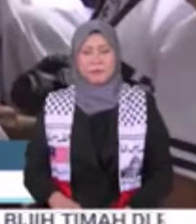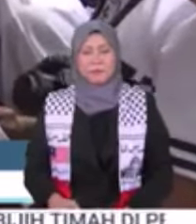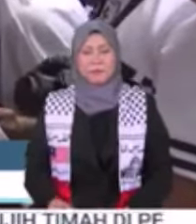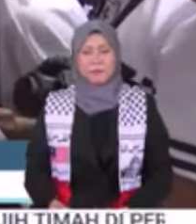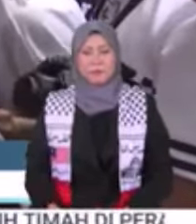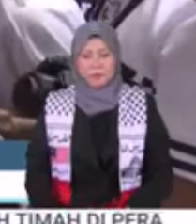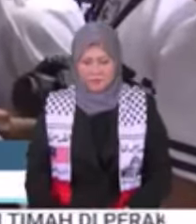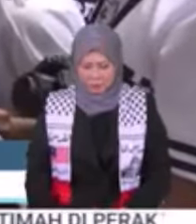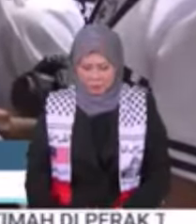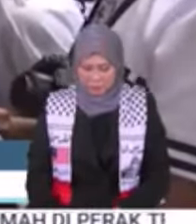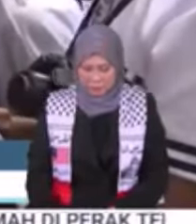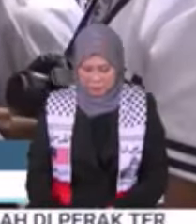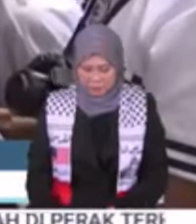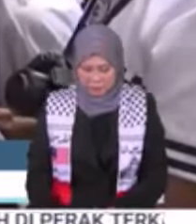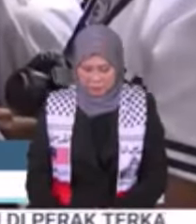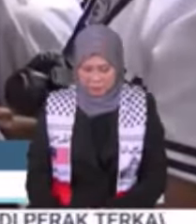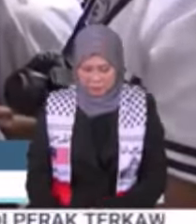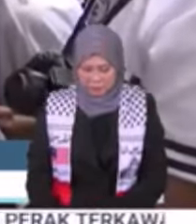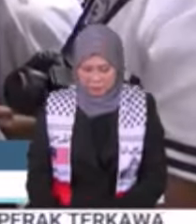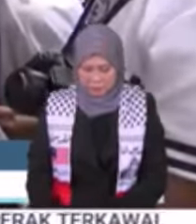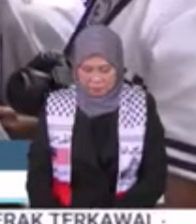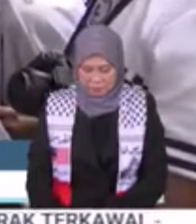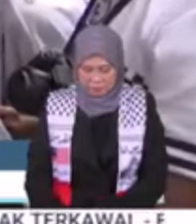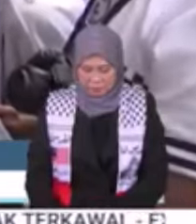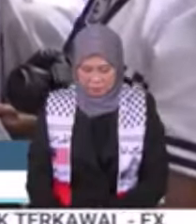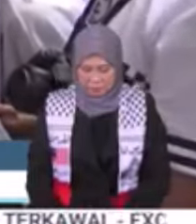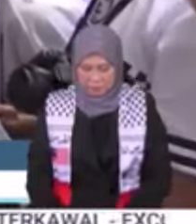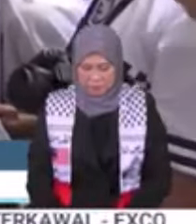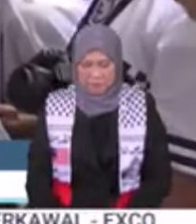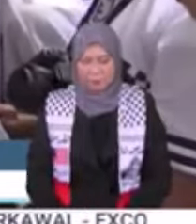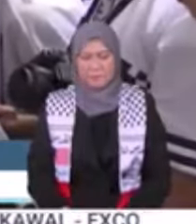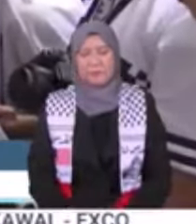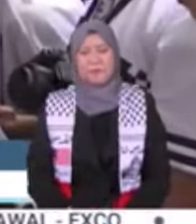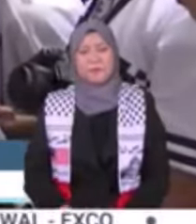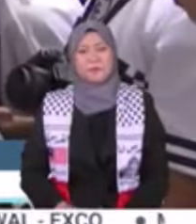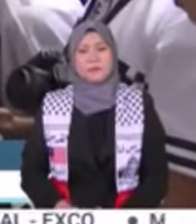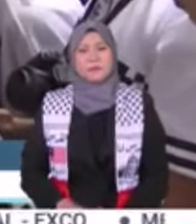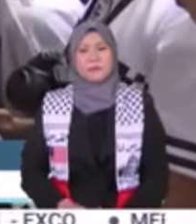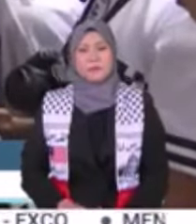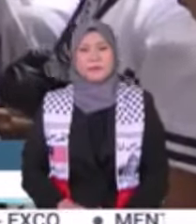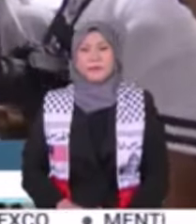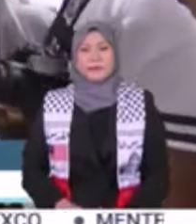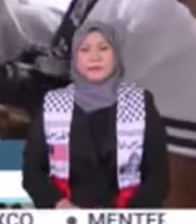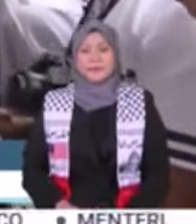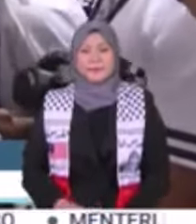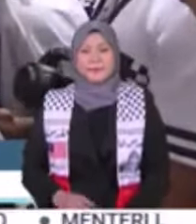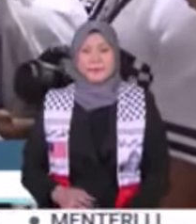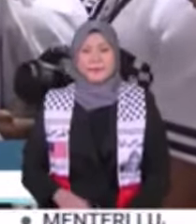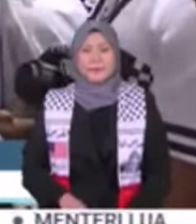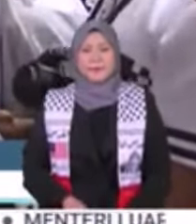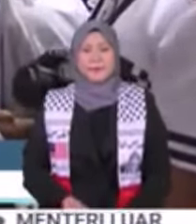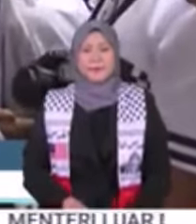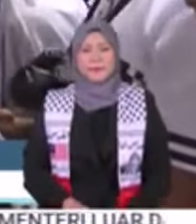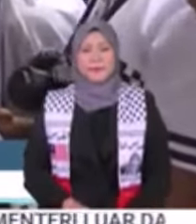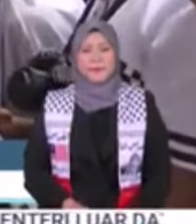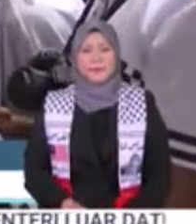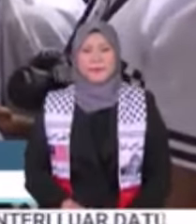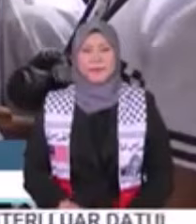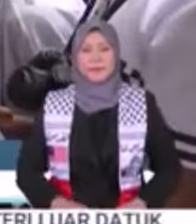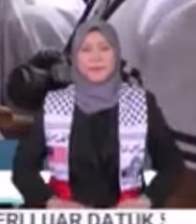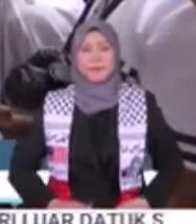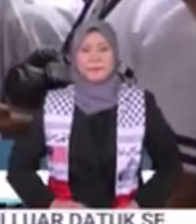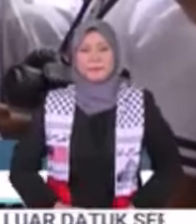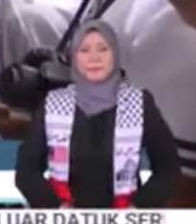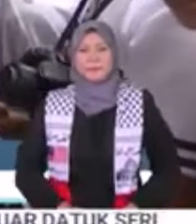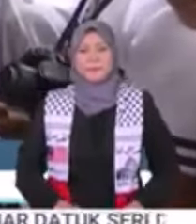yang untuk, kerana kalau kita kira Terengganu ni kadang-kadang saja masuk final. So ini adalah